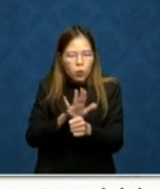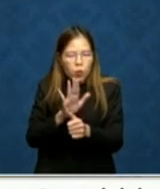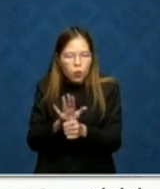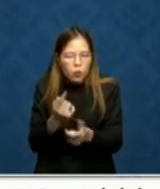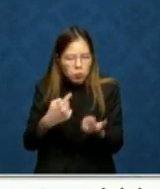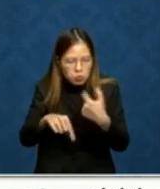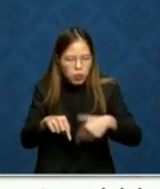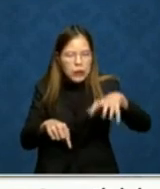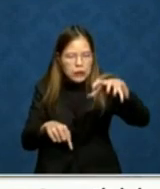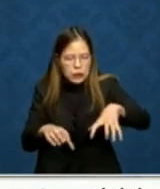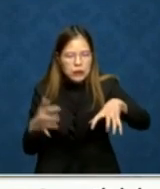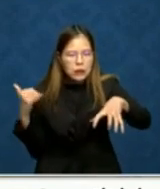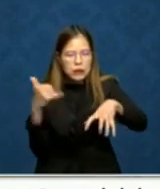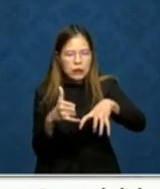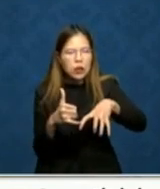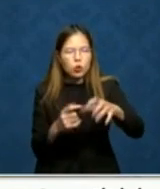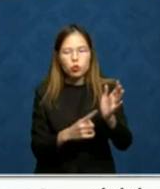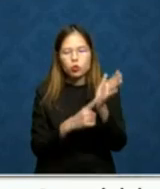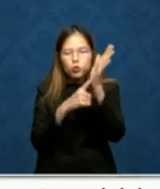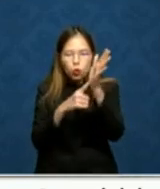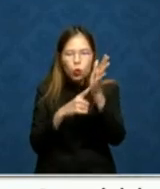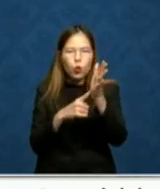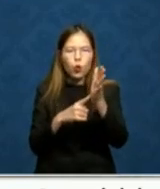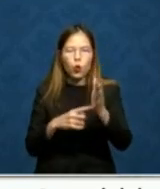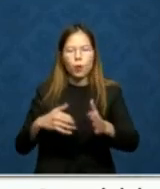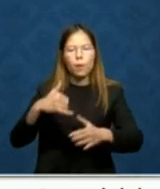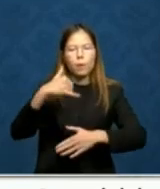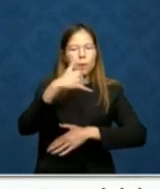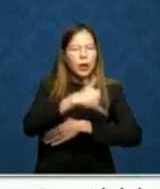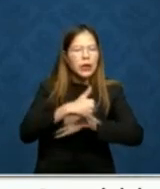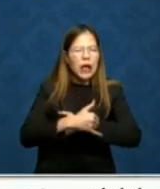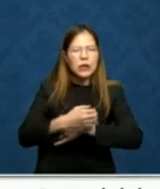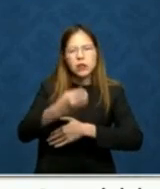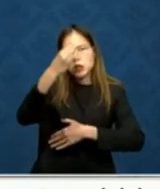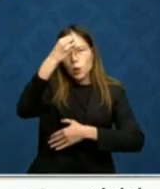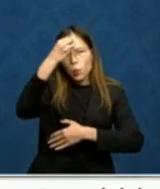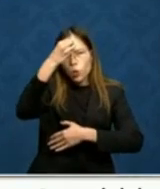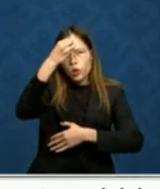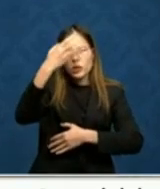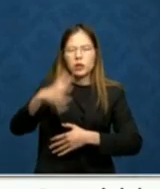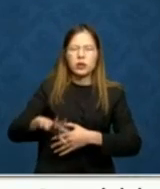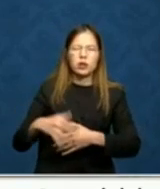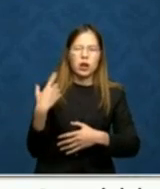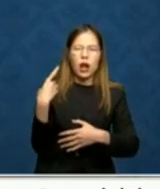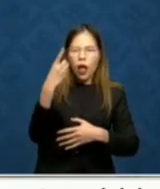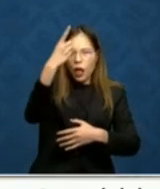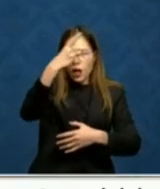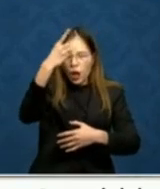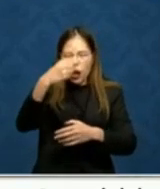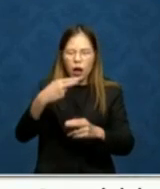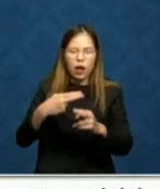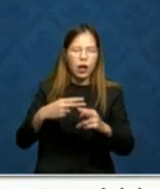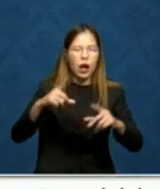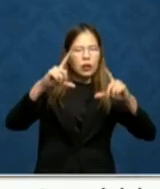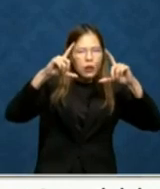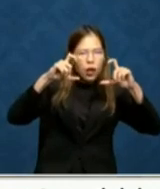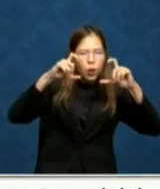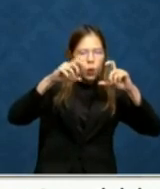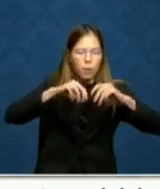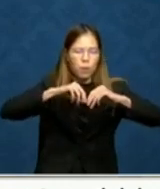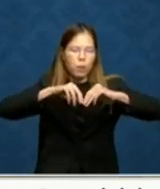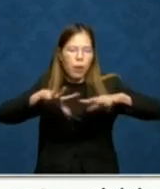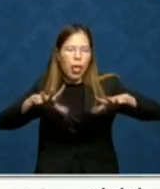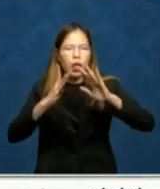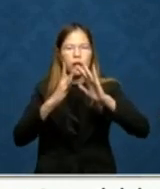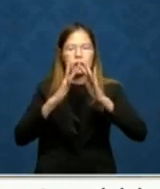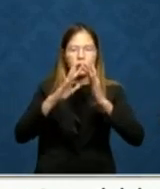ที่เหยื่ออาศัยอยู่เช่นในประเทศญี่ปุ่นเคยมีกรณีไอดอลโพสต์ภาพถ่ายลงในโซเชียลและค